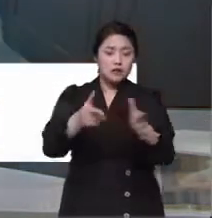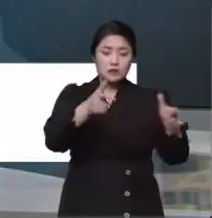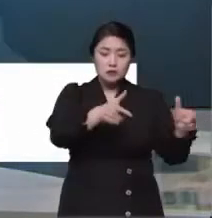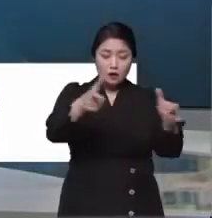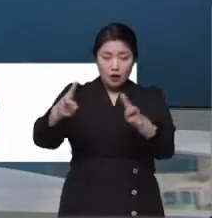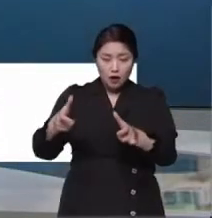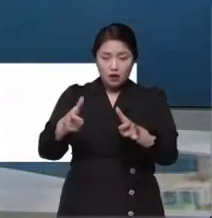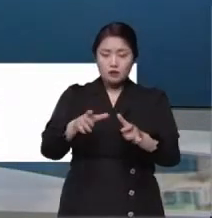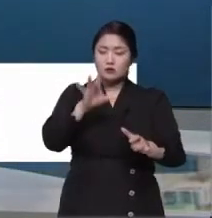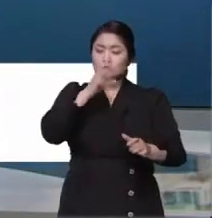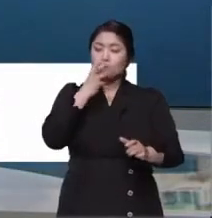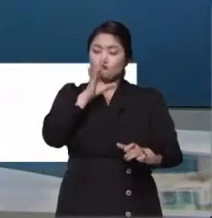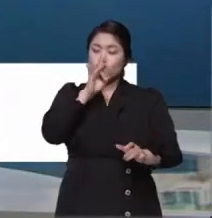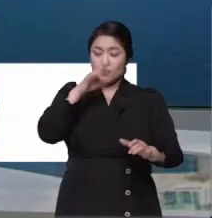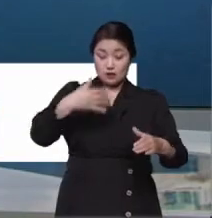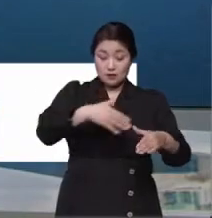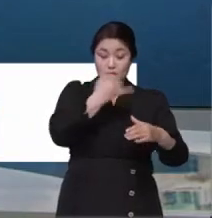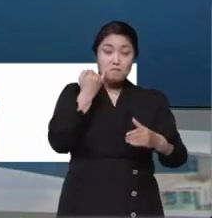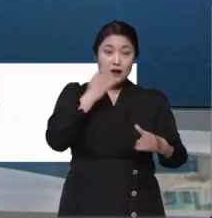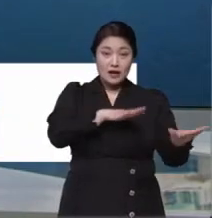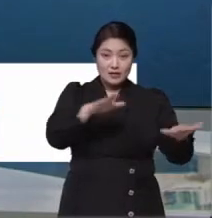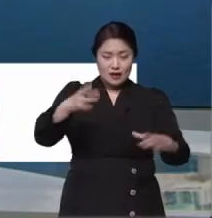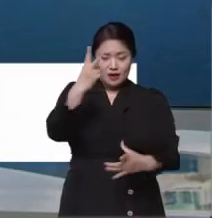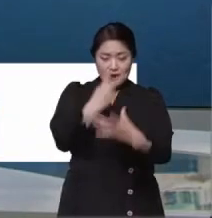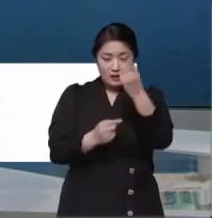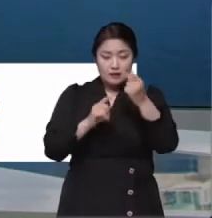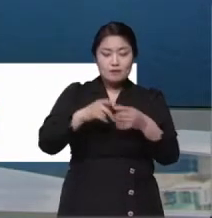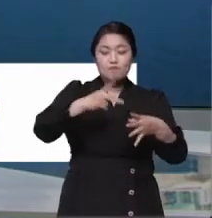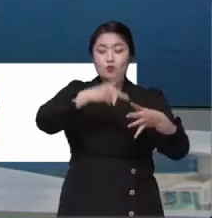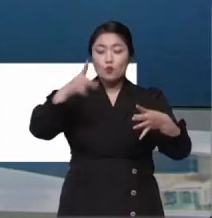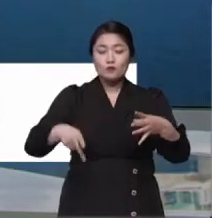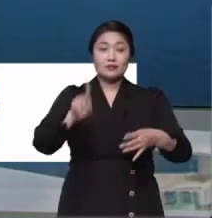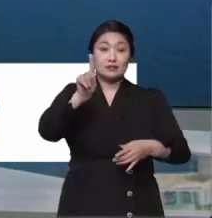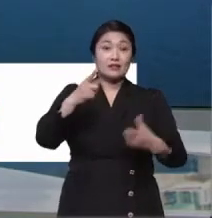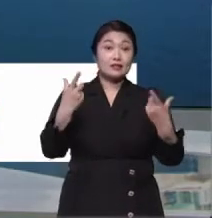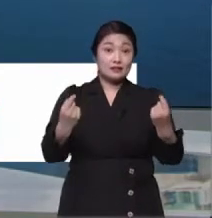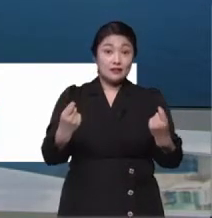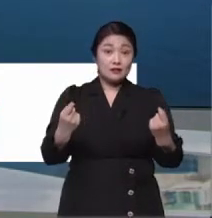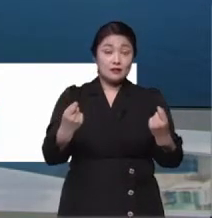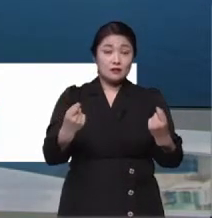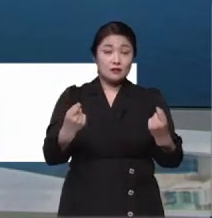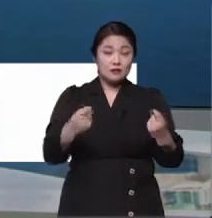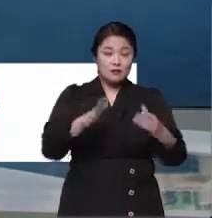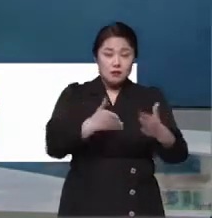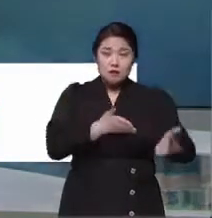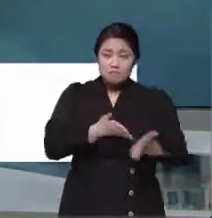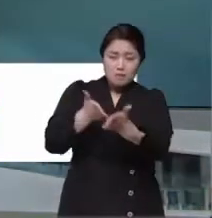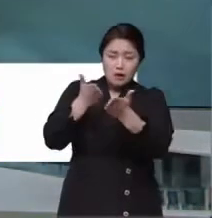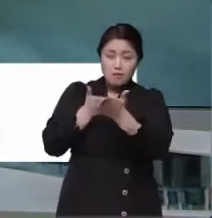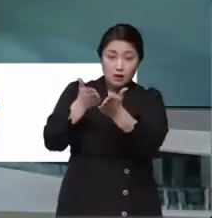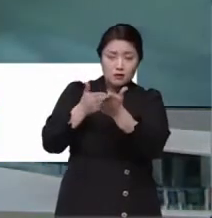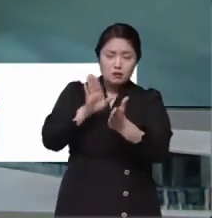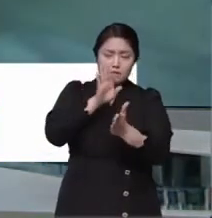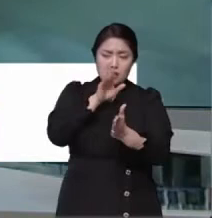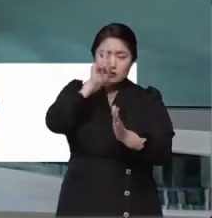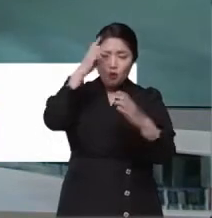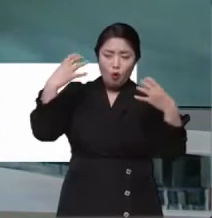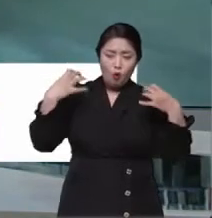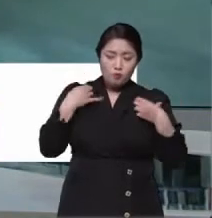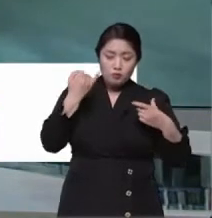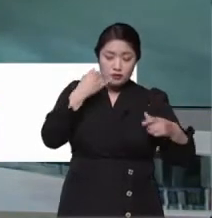지역과 중앙이 하나되어 바다로라는 이른바 지중해 프로젝트의 일환인데요. 상향식 정책 발굴이 실제로